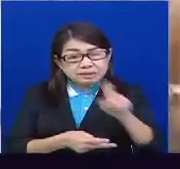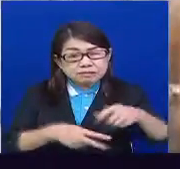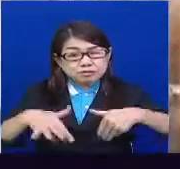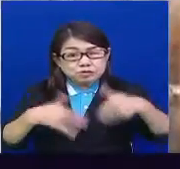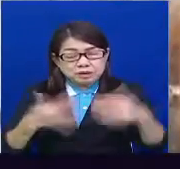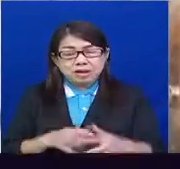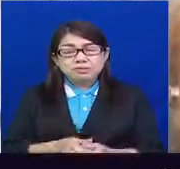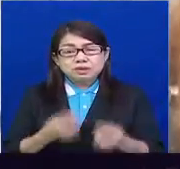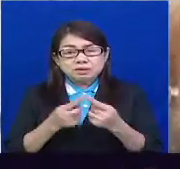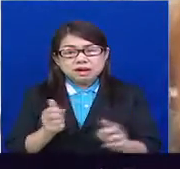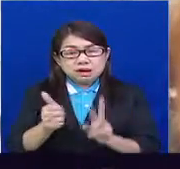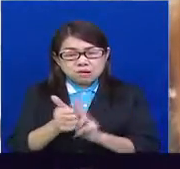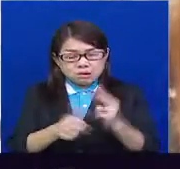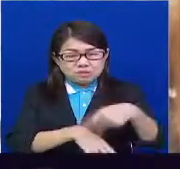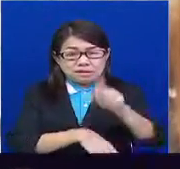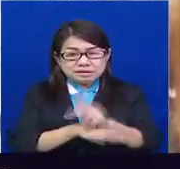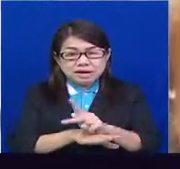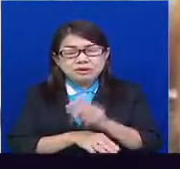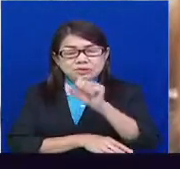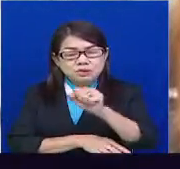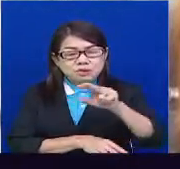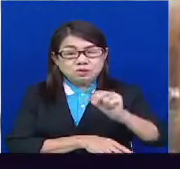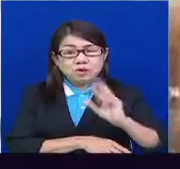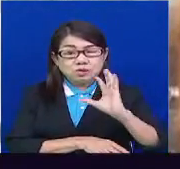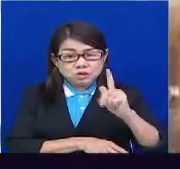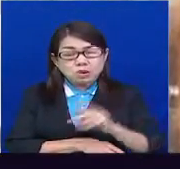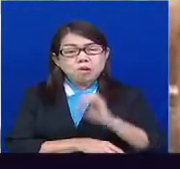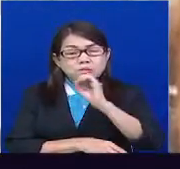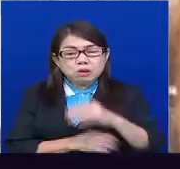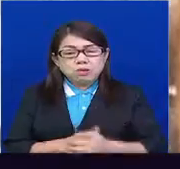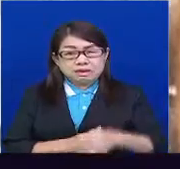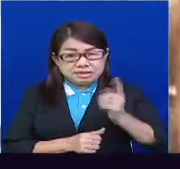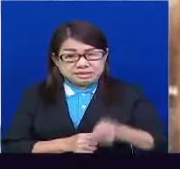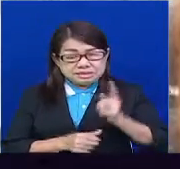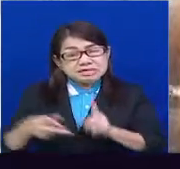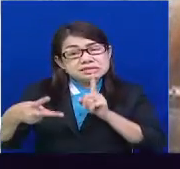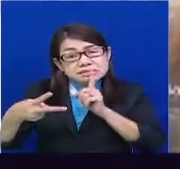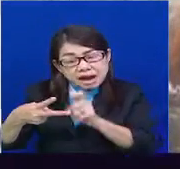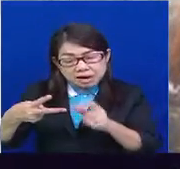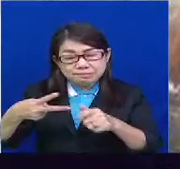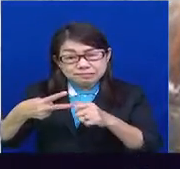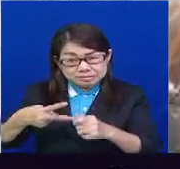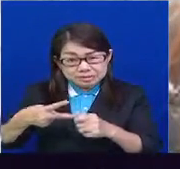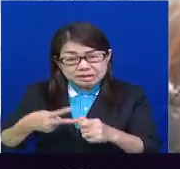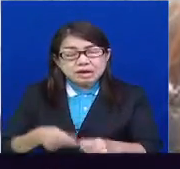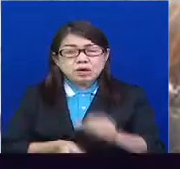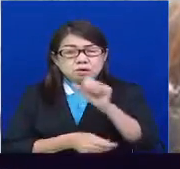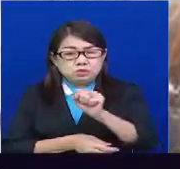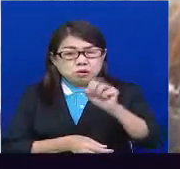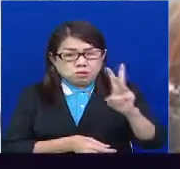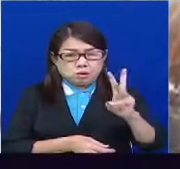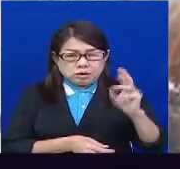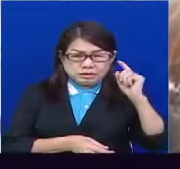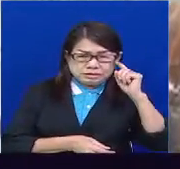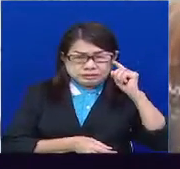เลี้ยงบุญเลิศชัยรองประธานสภานิติบัญญัติแห่งชาติยังย้ำว่าเจตนาของคำถามพ่วงคือให้สมาชิกรัฐสภาให้ความเห็นชอบผู้จะมา